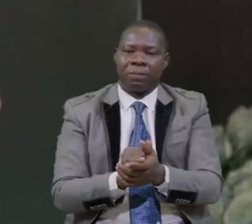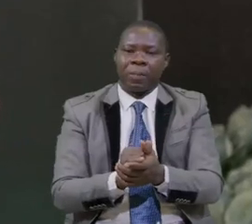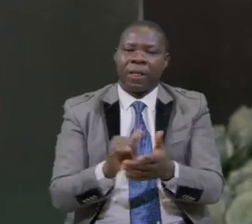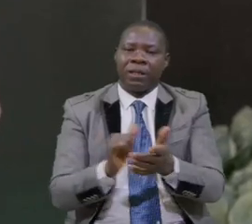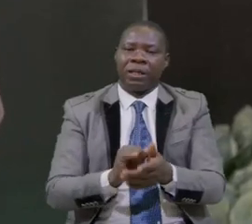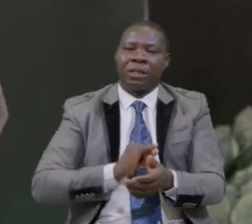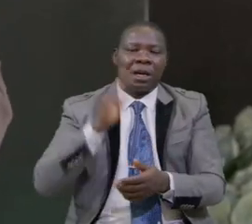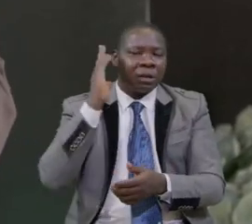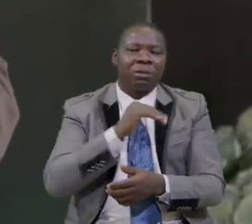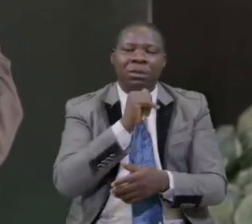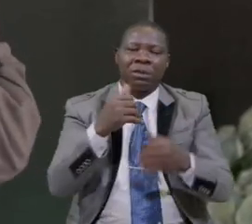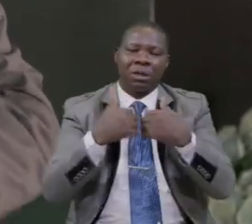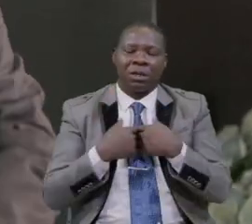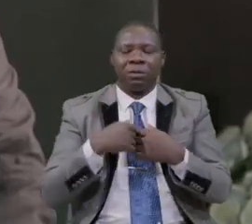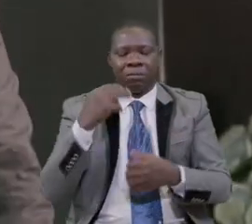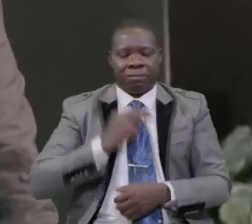que je n'aurai pas de membre.